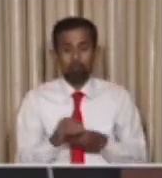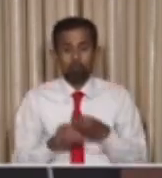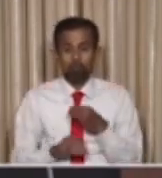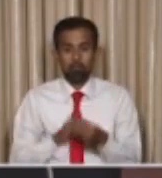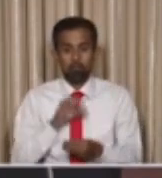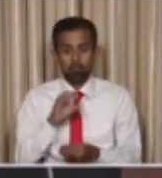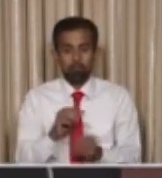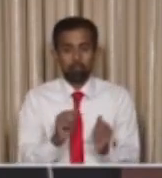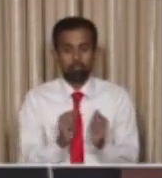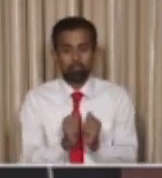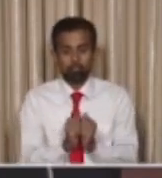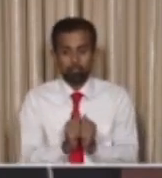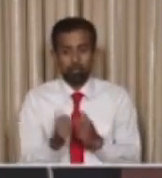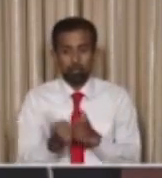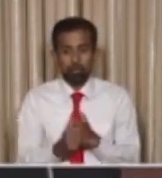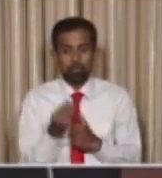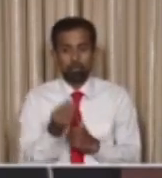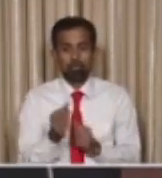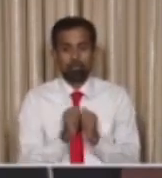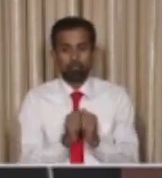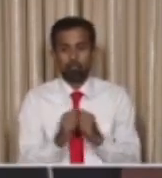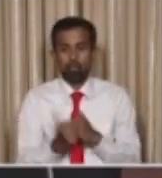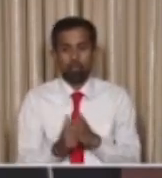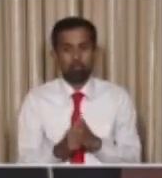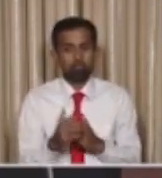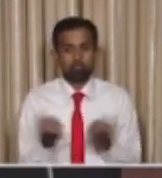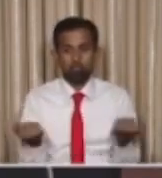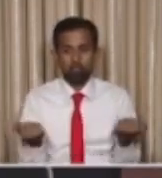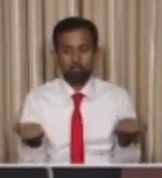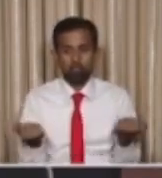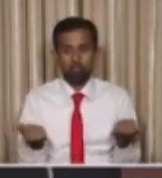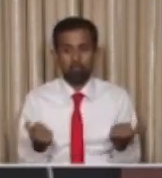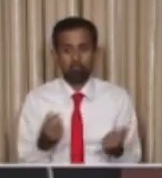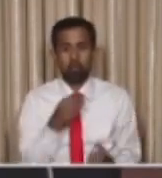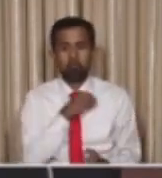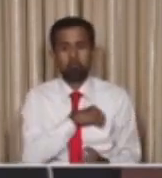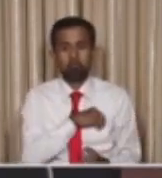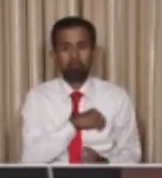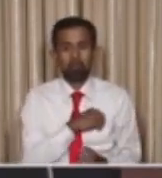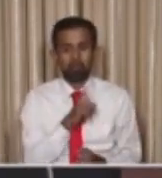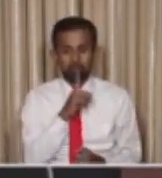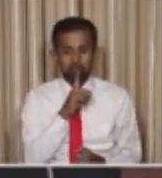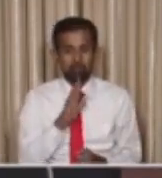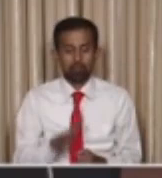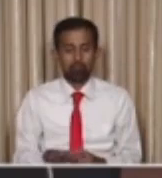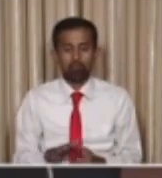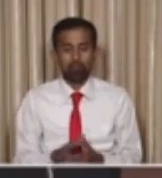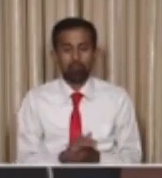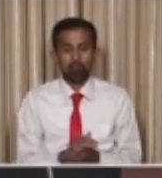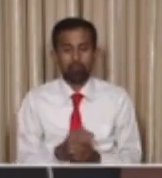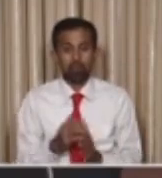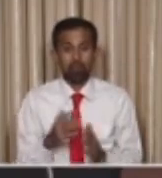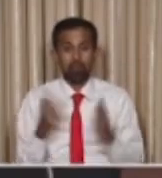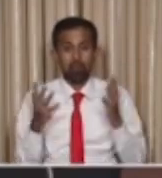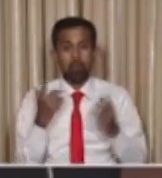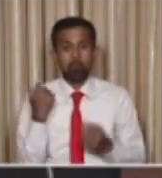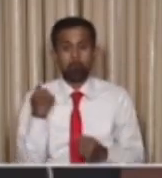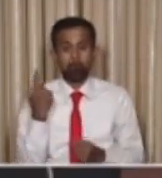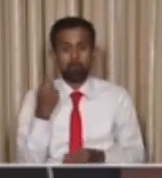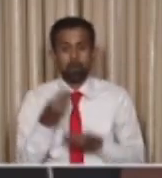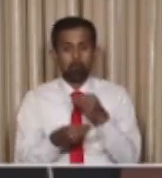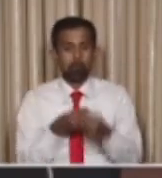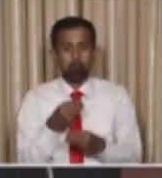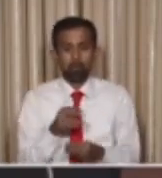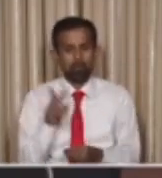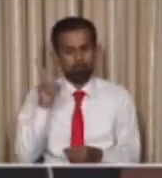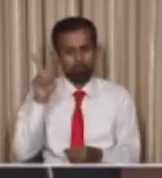රැකියාව හදනවා කියලා. ඔවුන් රැකියාව හැදුවට ඒ බිලියන 800 සාක්කුවක් දාගත්තා. ඒකයි මම කියන්නේ මේ ලොකු සභාගම ගැන